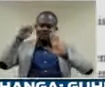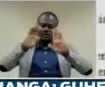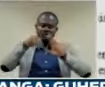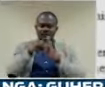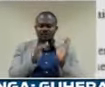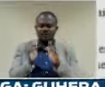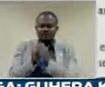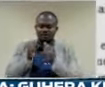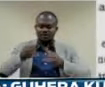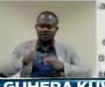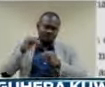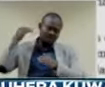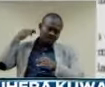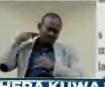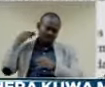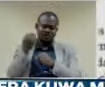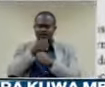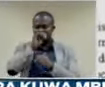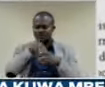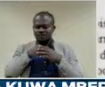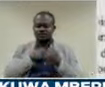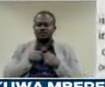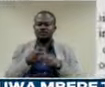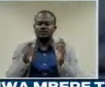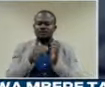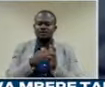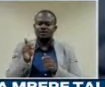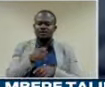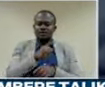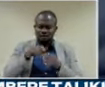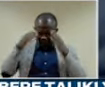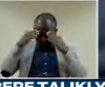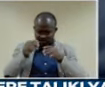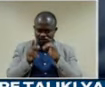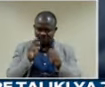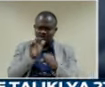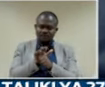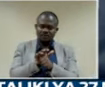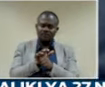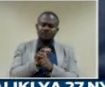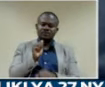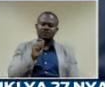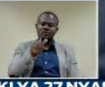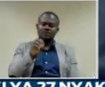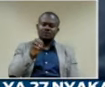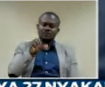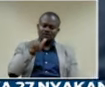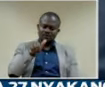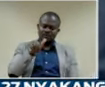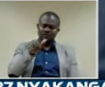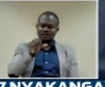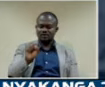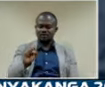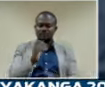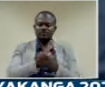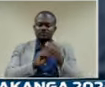n'ishyirwa mu bikorwa rya jenoside yakorewe abatutsi mu Rwanda ndetse n'ibyaha byibasiye inyokomuntu. Aloyse Ntiwiragabo umwe mu